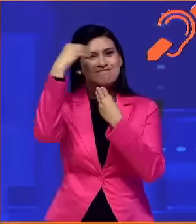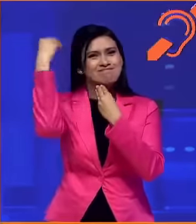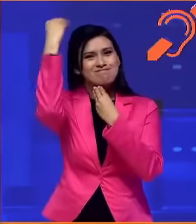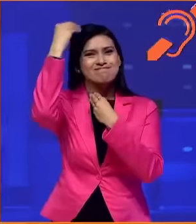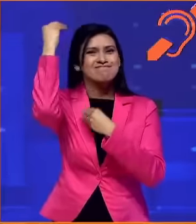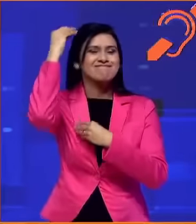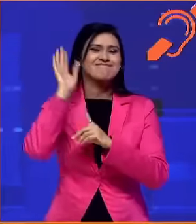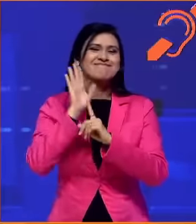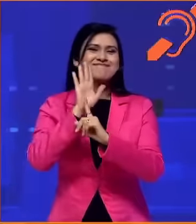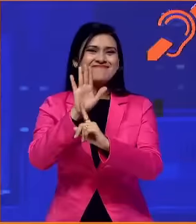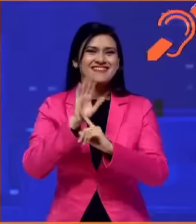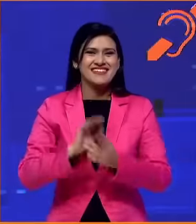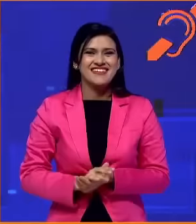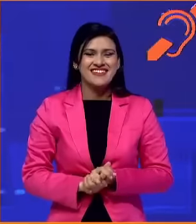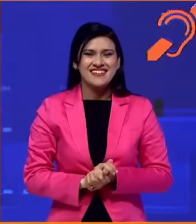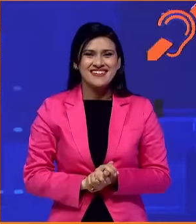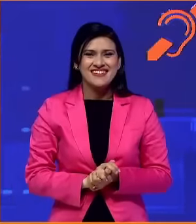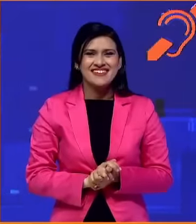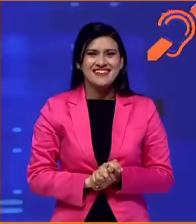पर